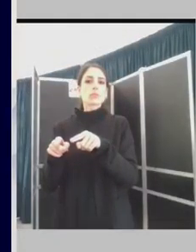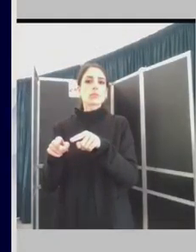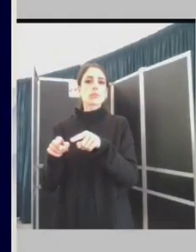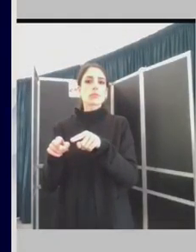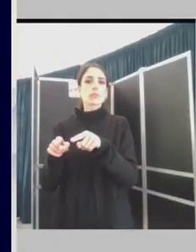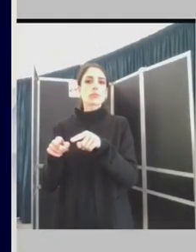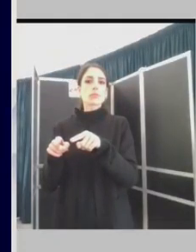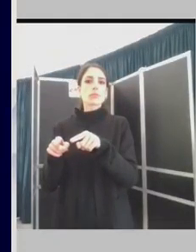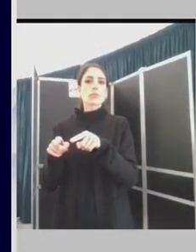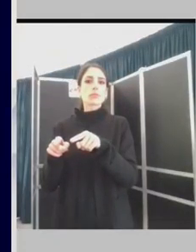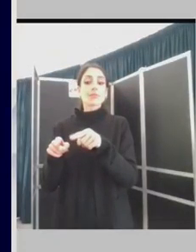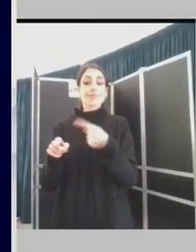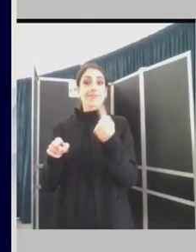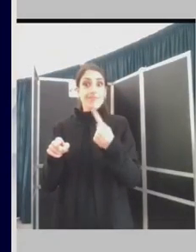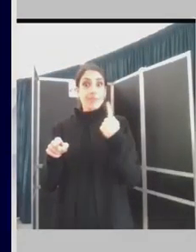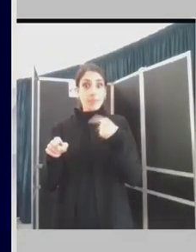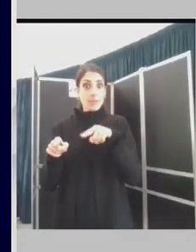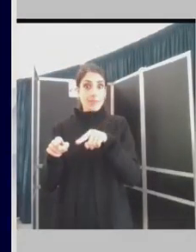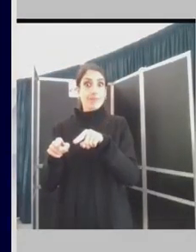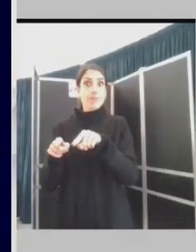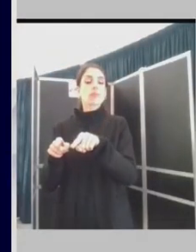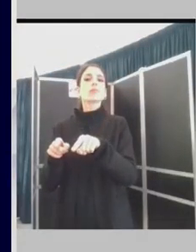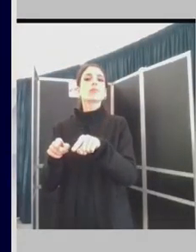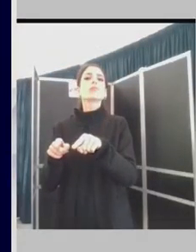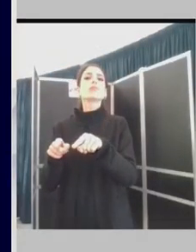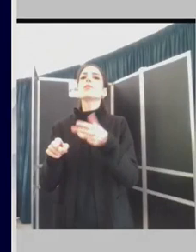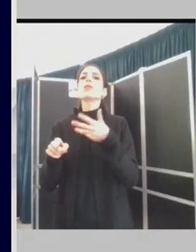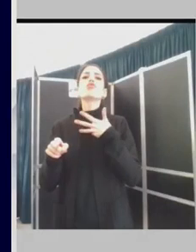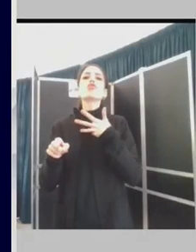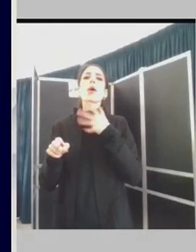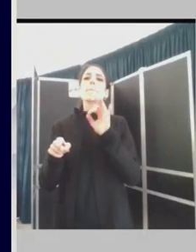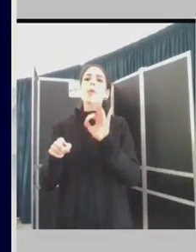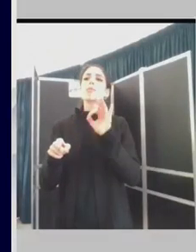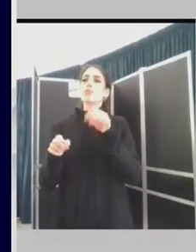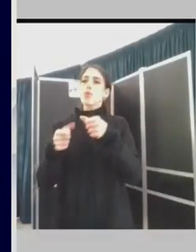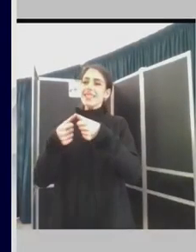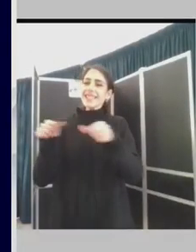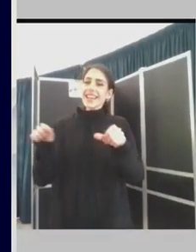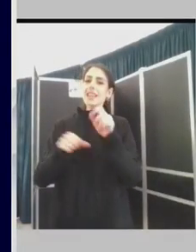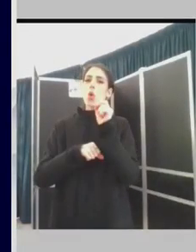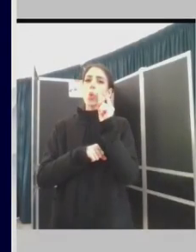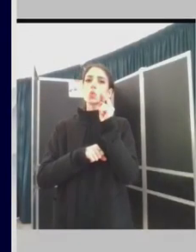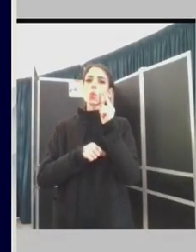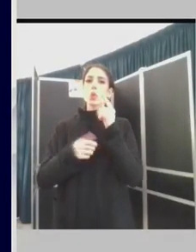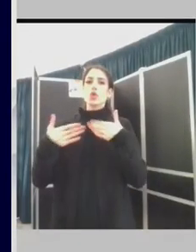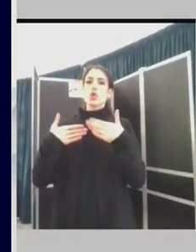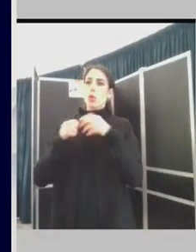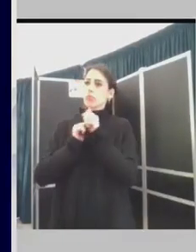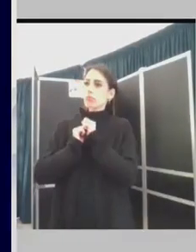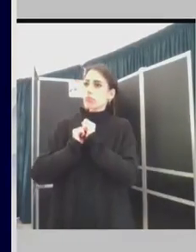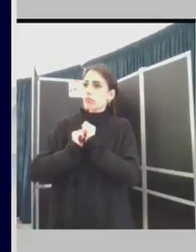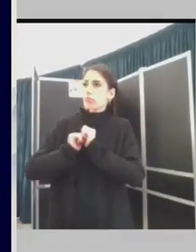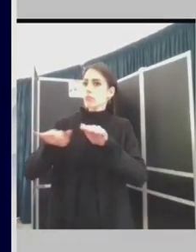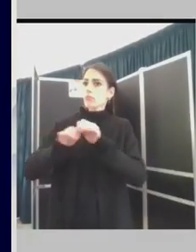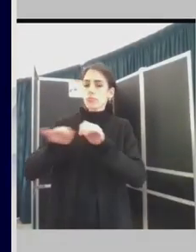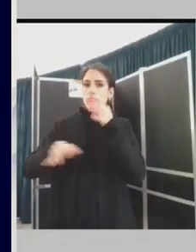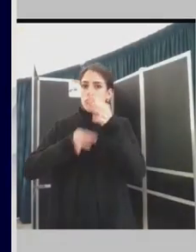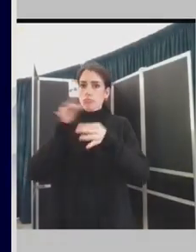un obiettivo o un indirizzo completamente uscito di scena. Nel 2025 c'è il giubileo a